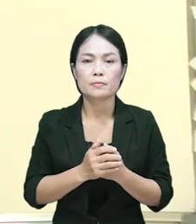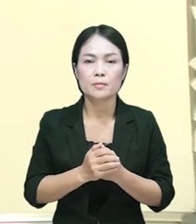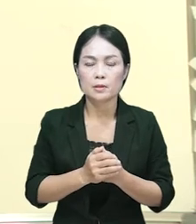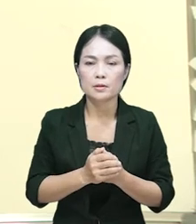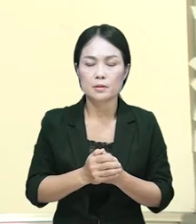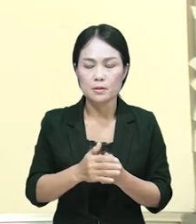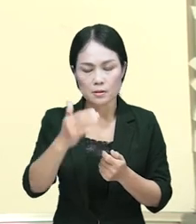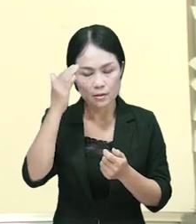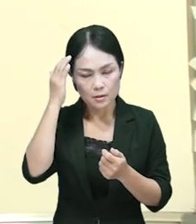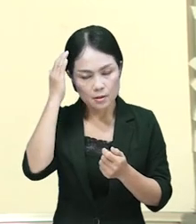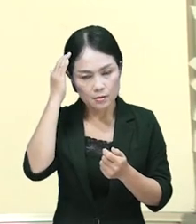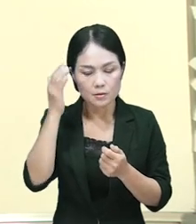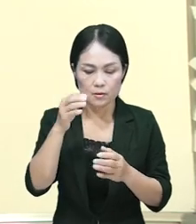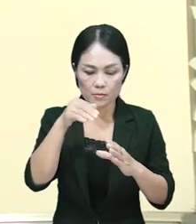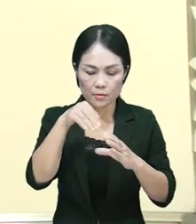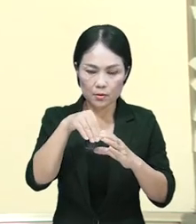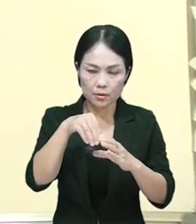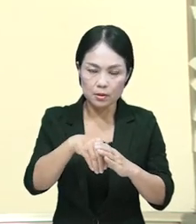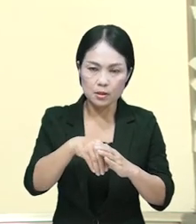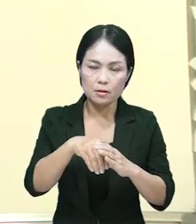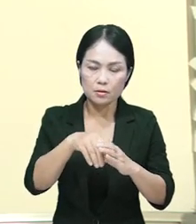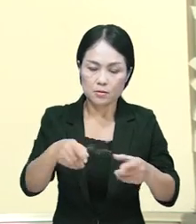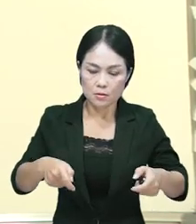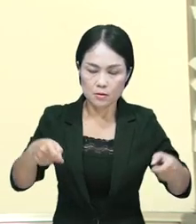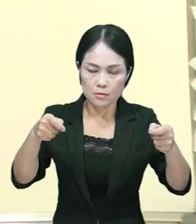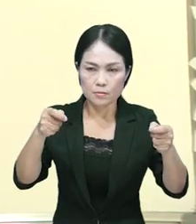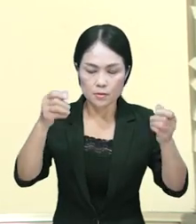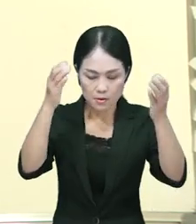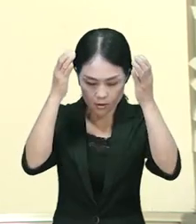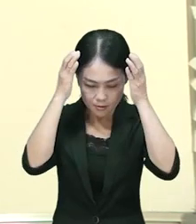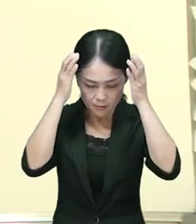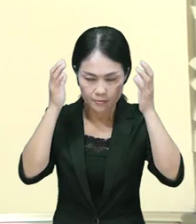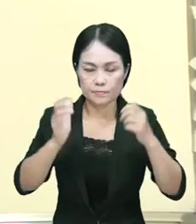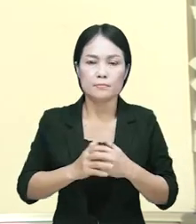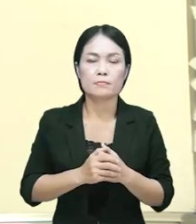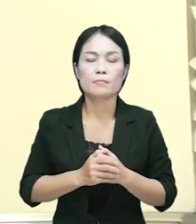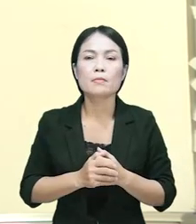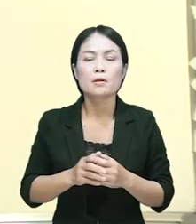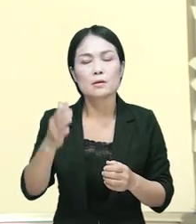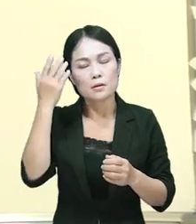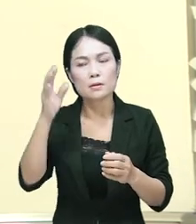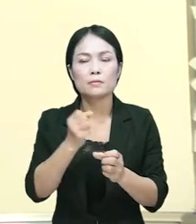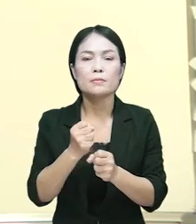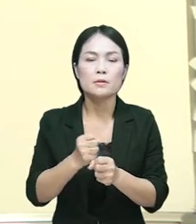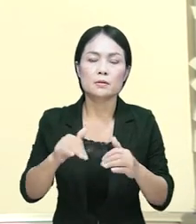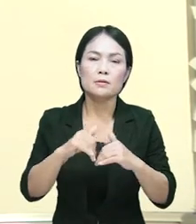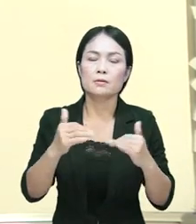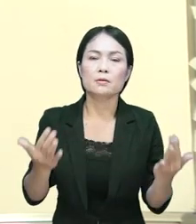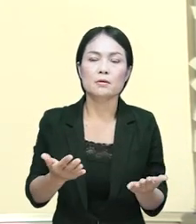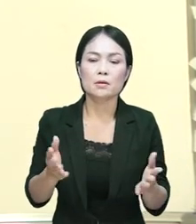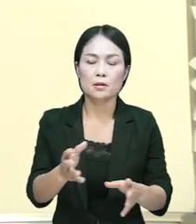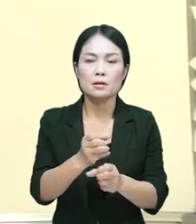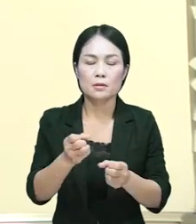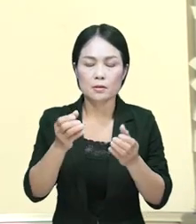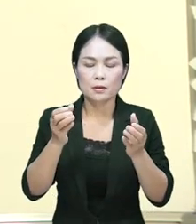ក្បាលនាងចូលទៅក្នុងឆ្នាំងក្របជាប់ពីលើមិនដឹងធ្វើដូចម្ដេចនឹងយ